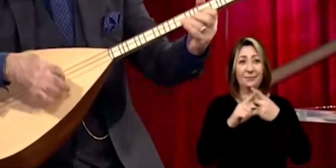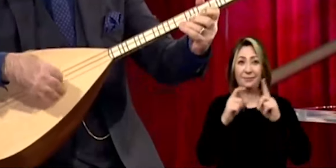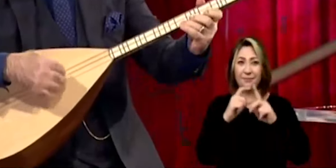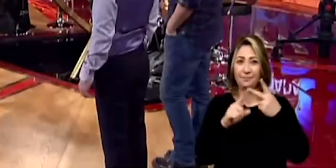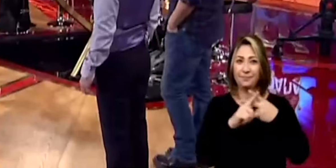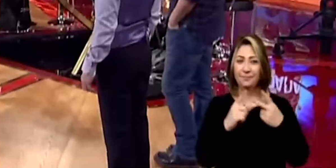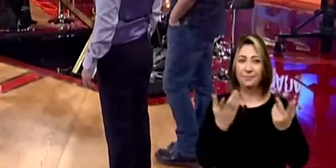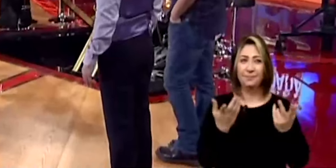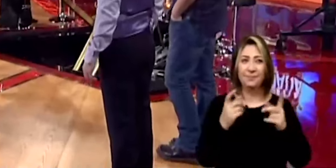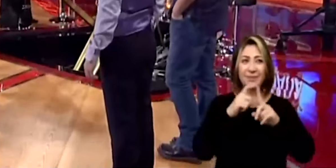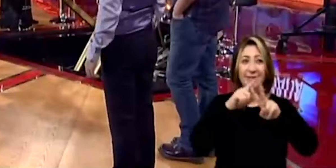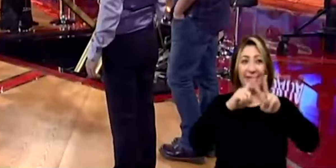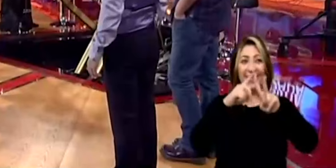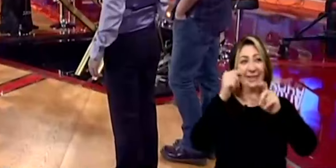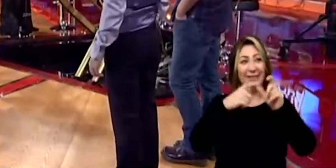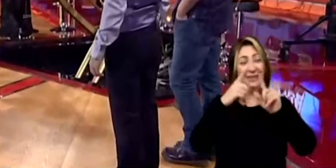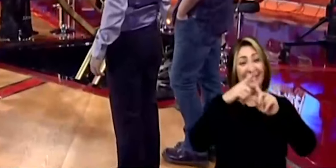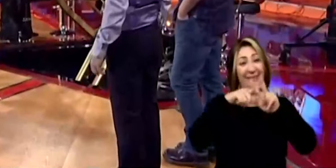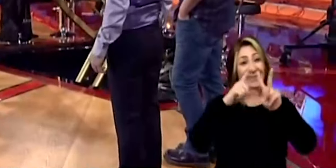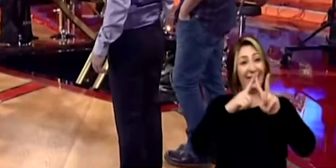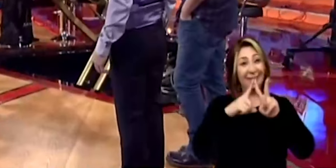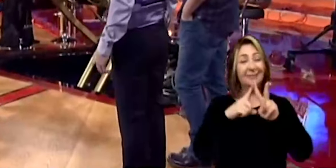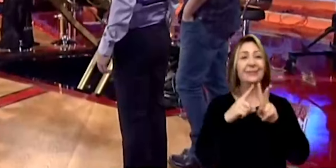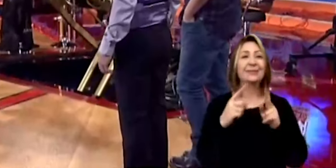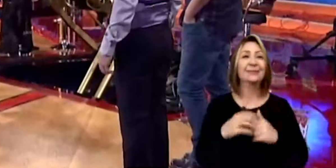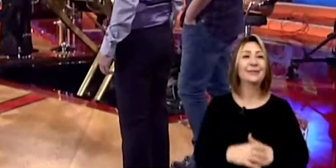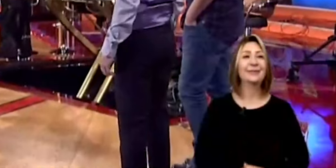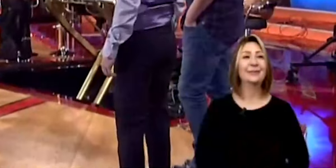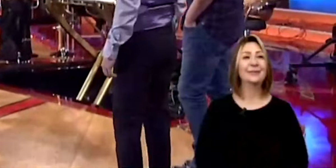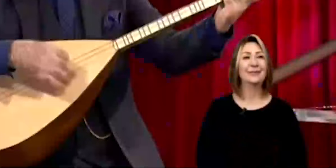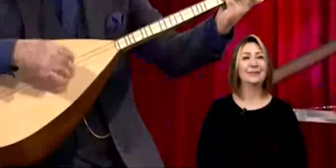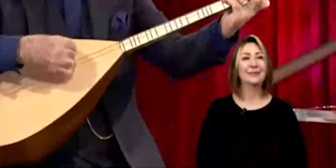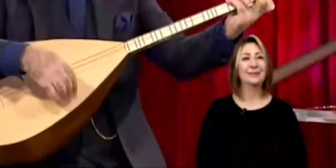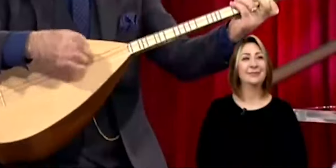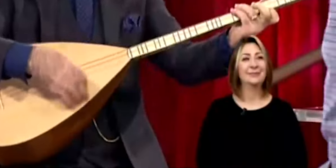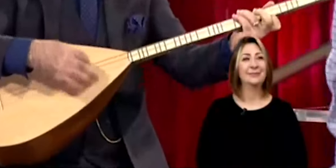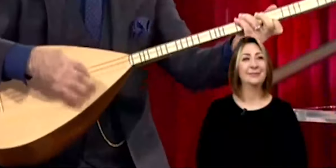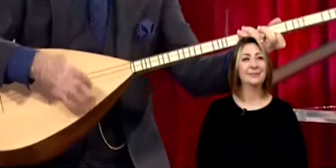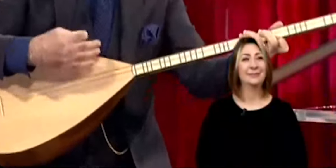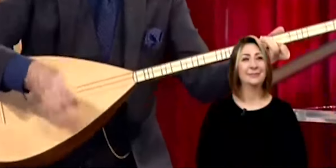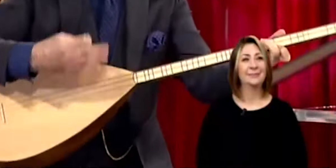dadadadada dandinista, dadadada dandinista gibi.